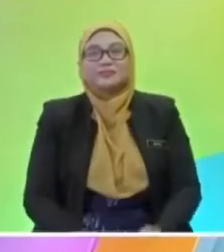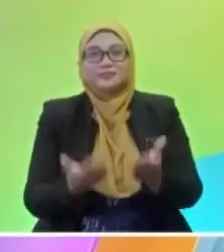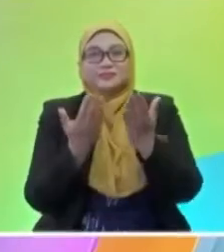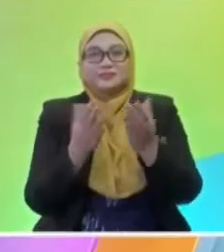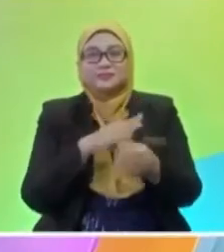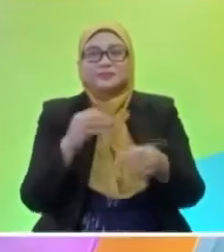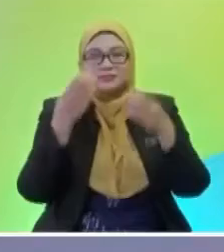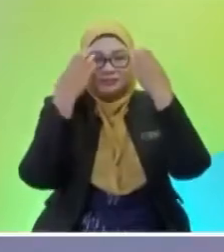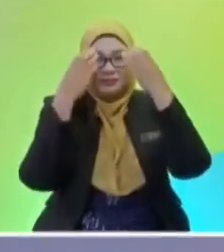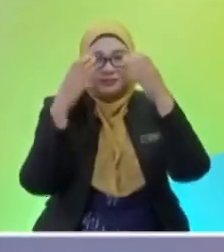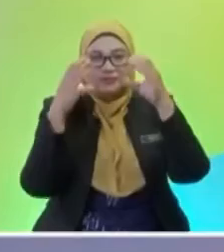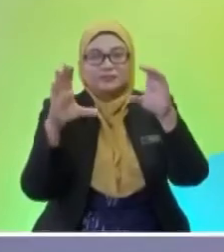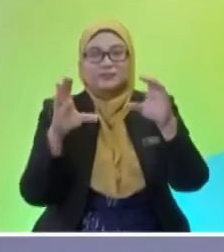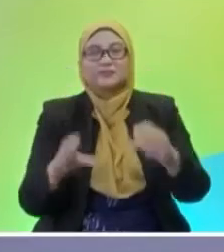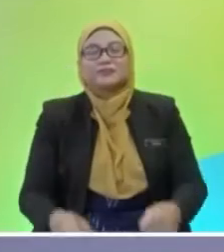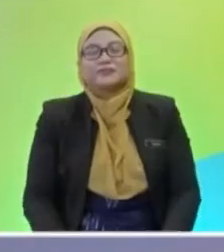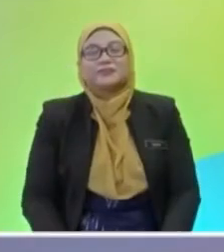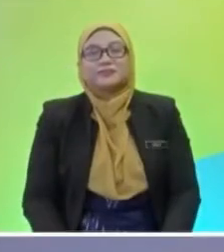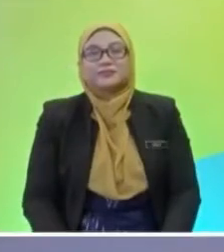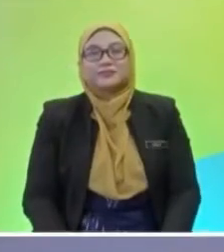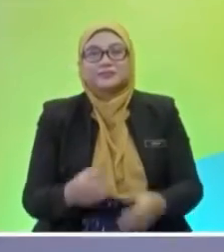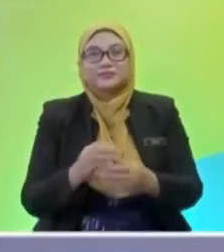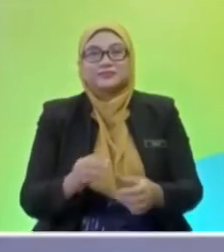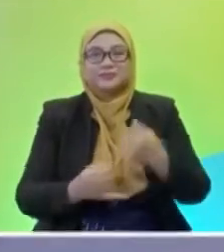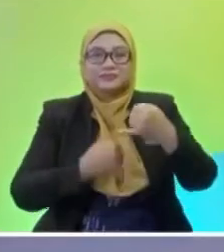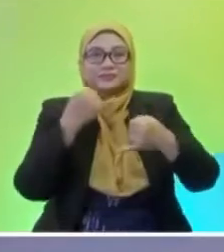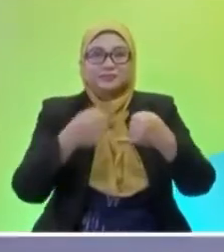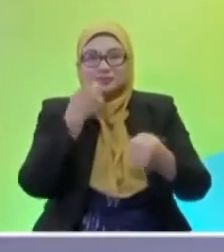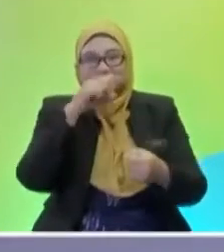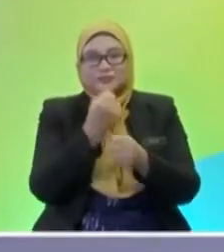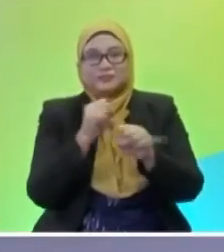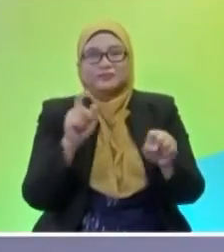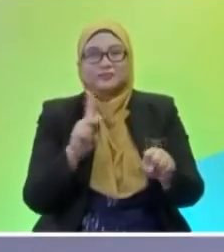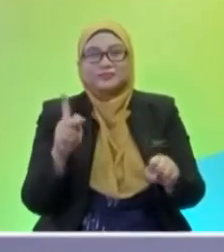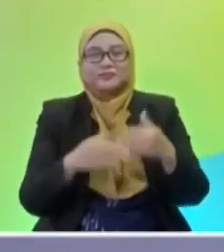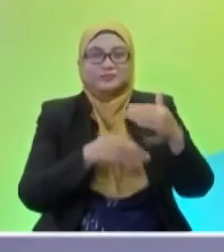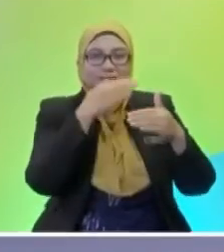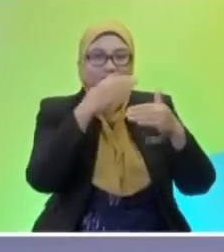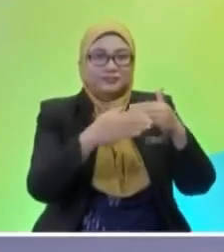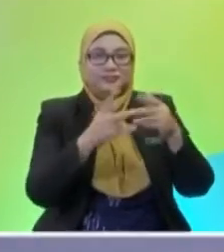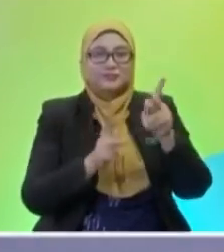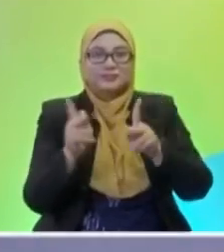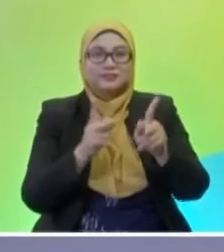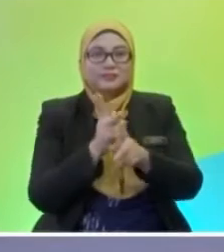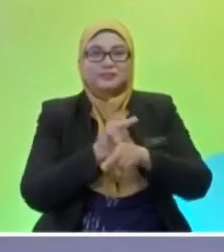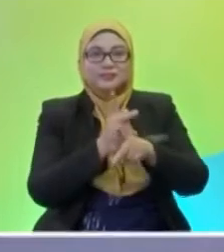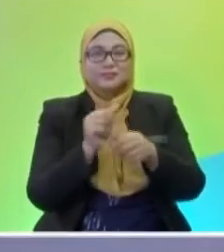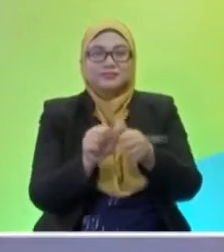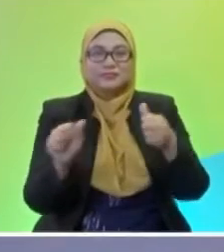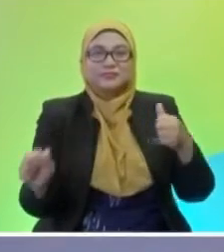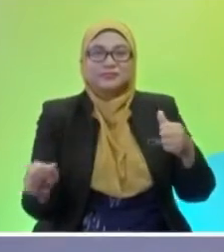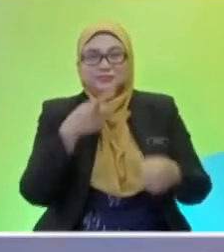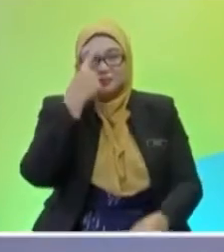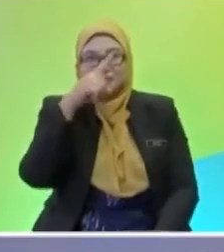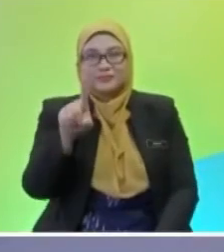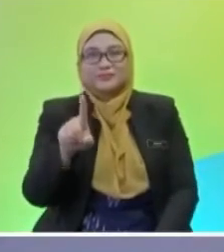Cikgu dah berjaya untuk menyiapkan ataupun kita dah membina kereta kawalan jauh